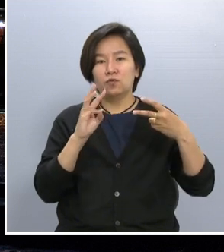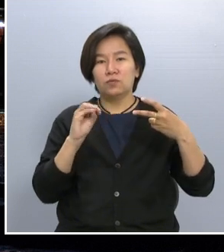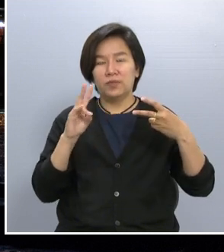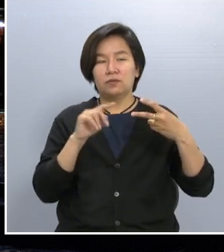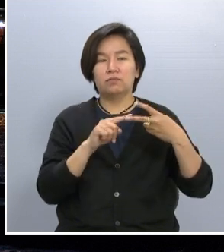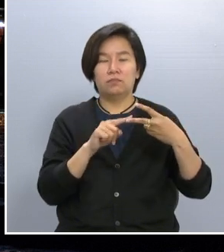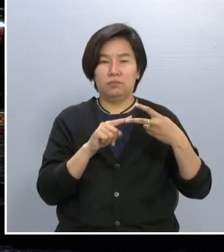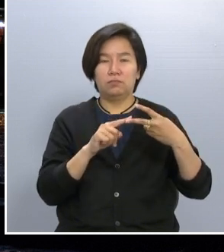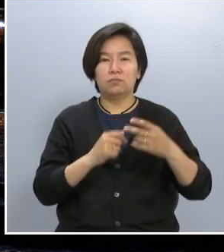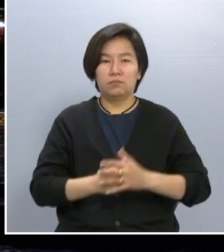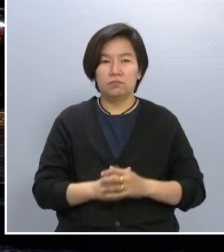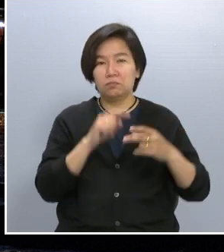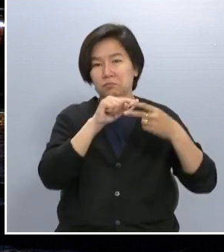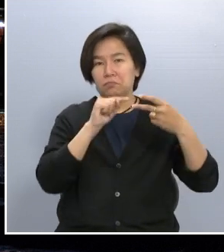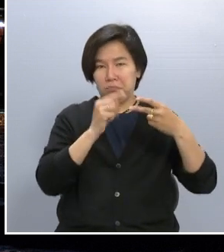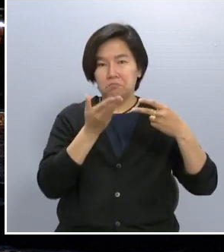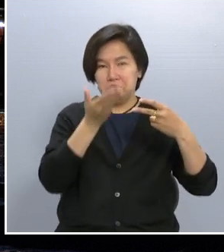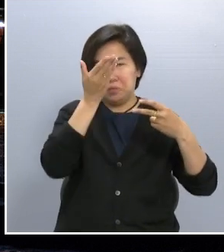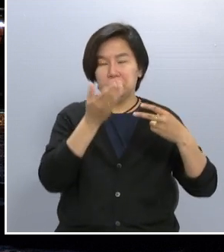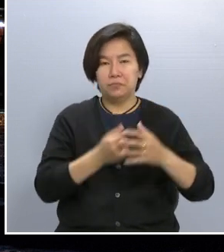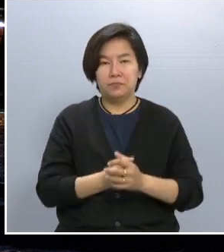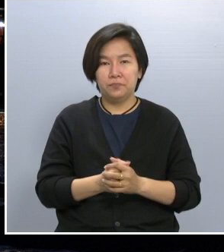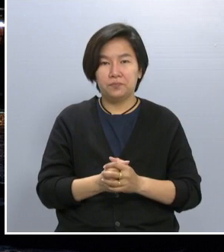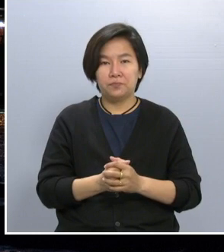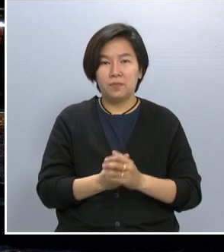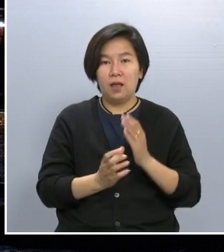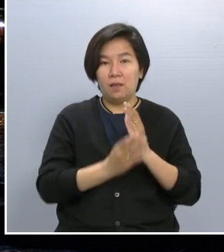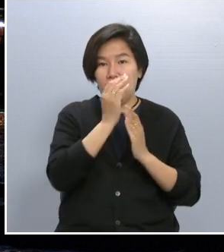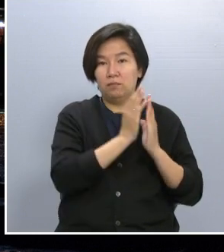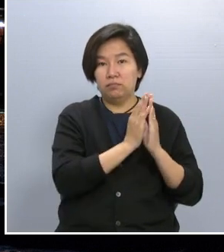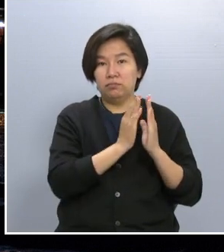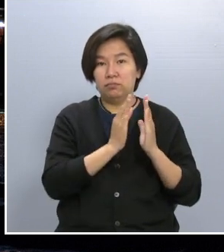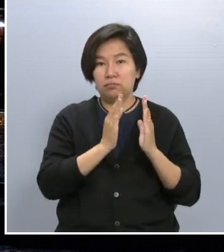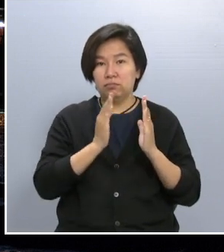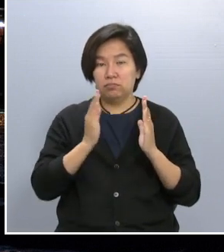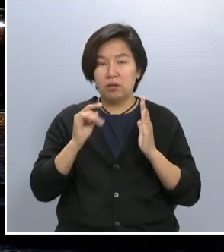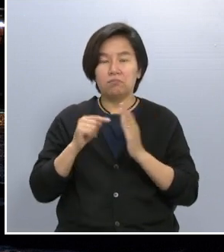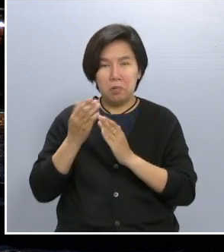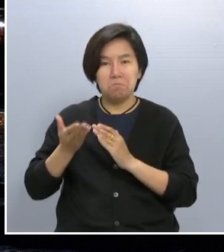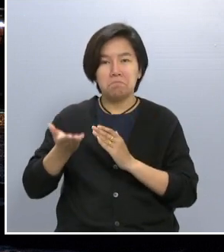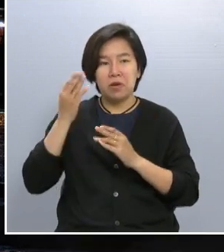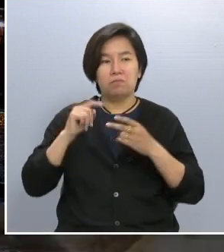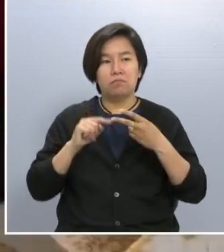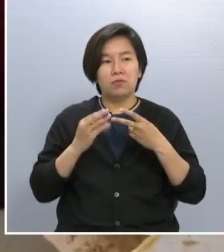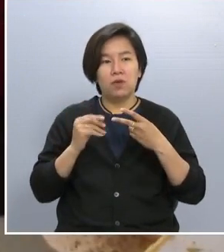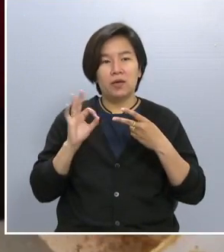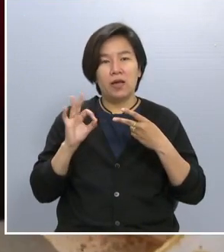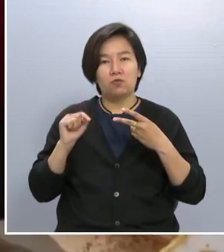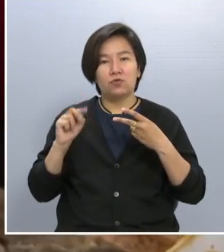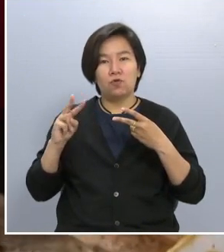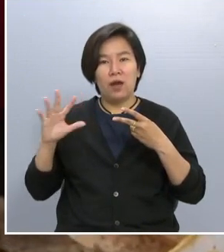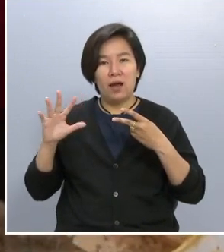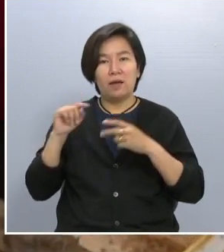บาร์เรลนะคะก็ขึ้นทั้ง 2ตลาดรอบสัปดาห์ก็ขึ้นเหมือนกันนะคะของเวสเท็กซัสขึ้นไป9.25%